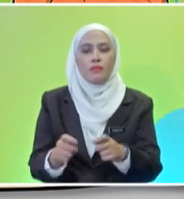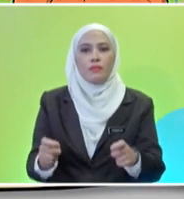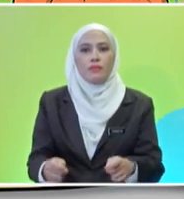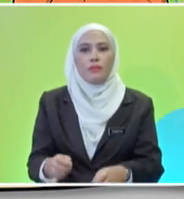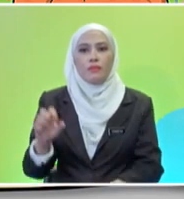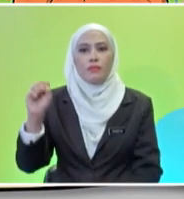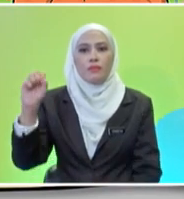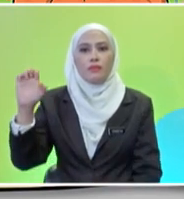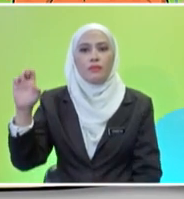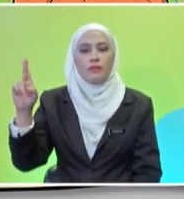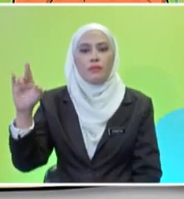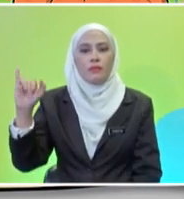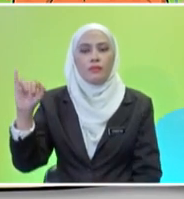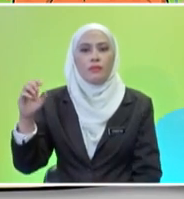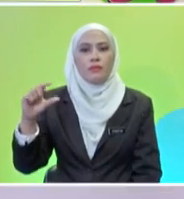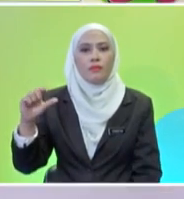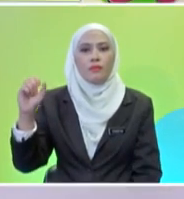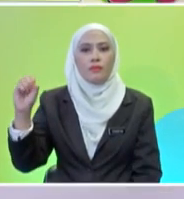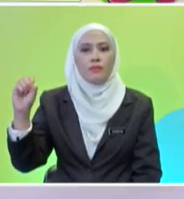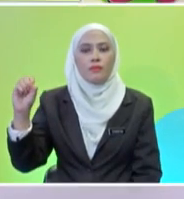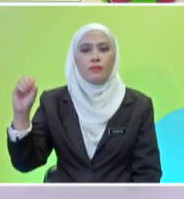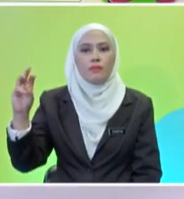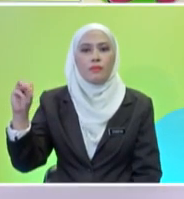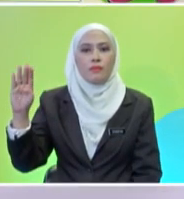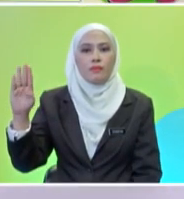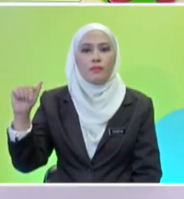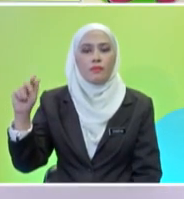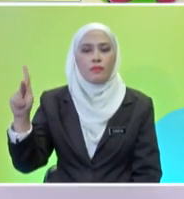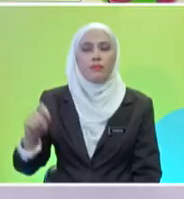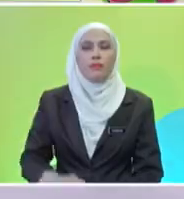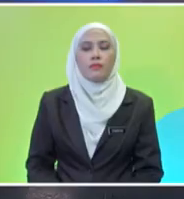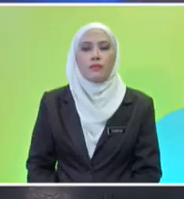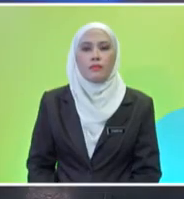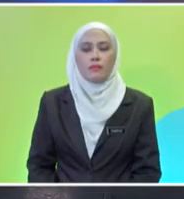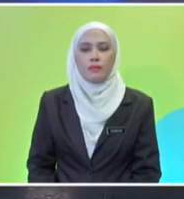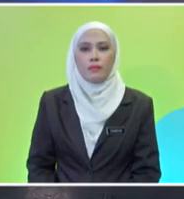sigumba itu merujuk kepada tempat yang dinyatakan Baiklah